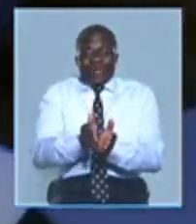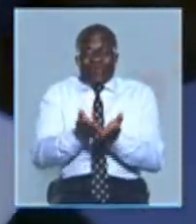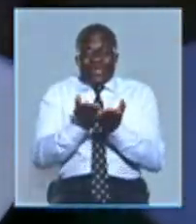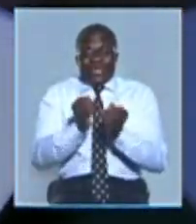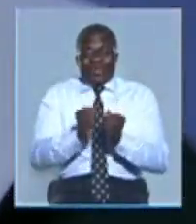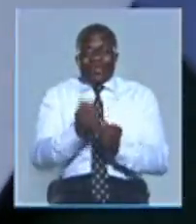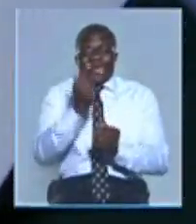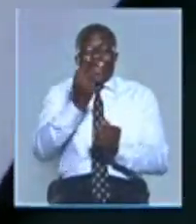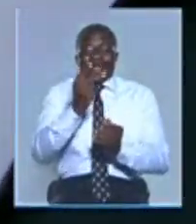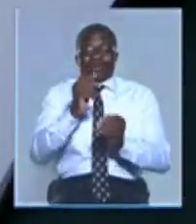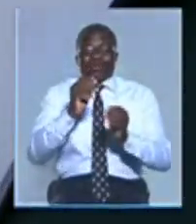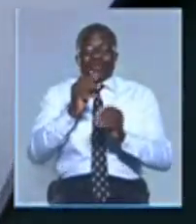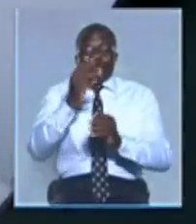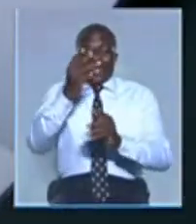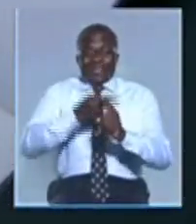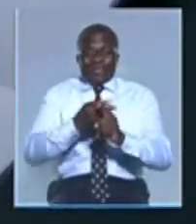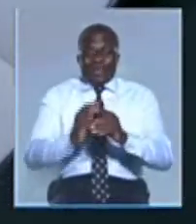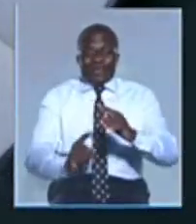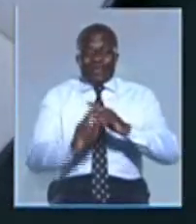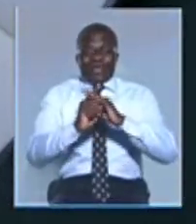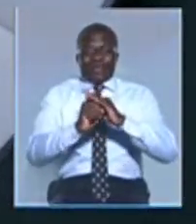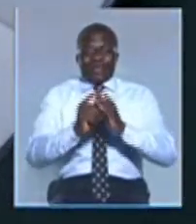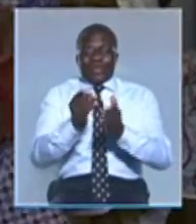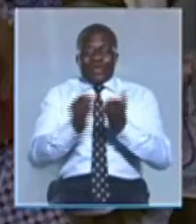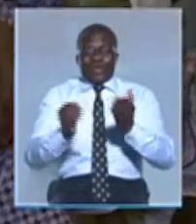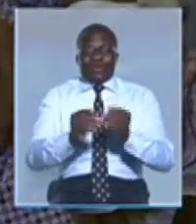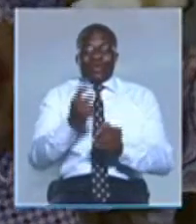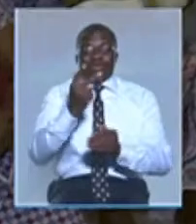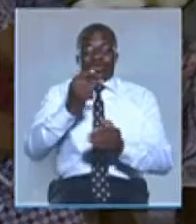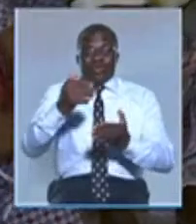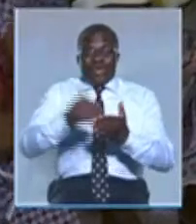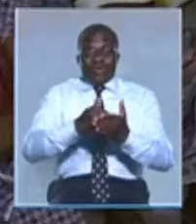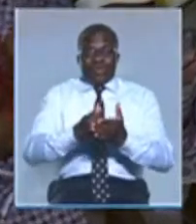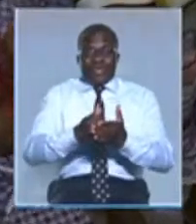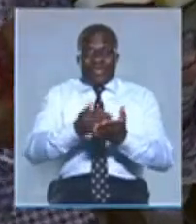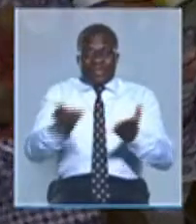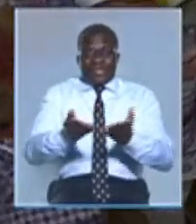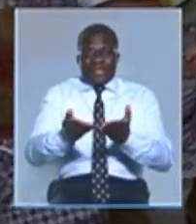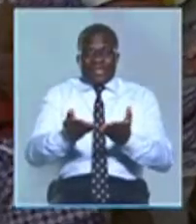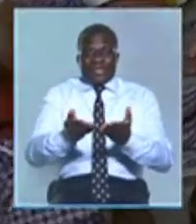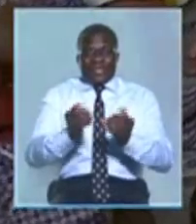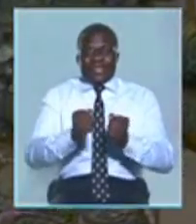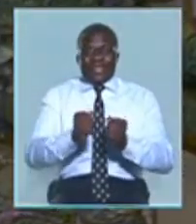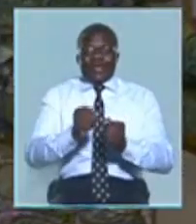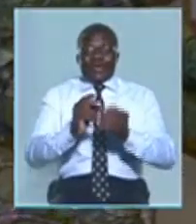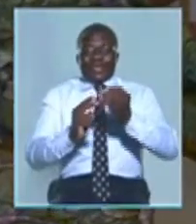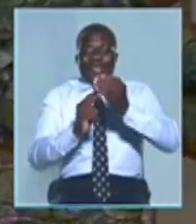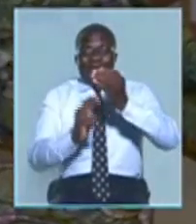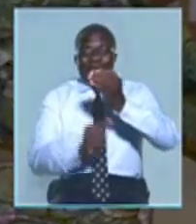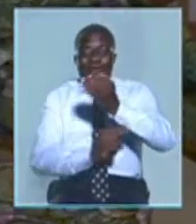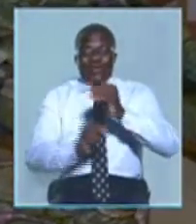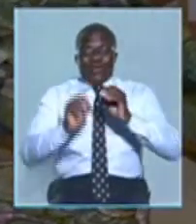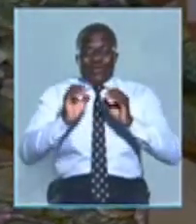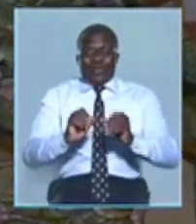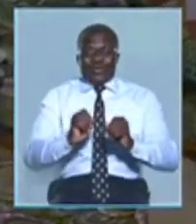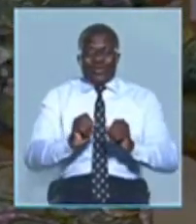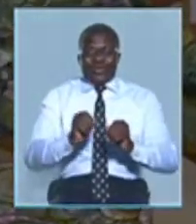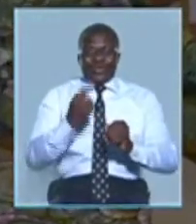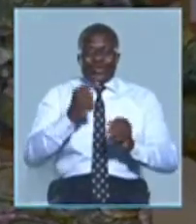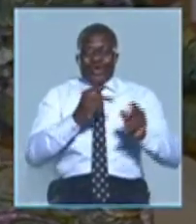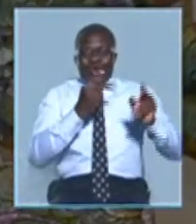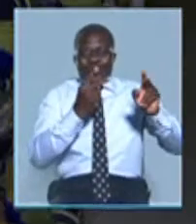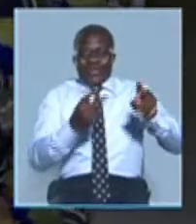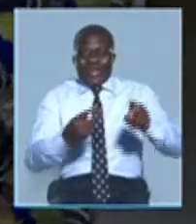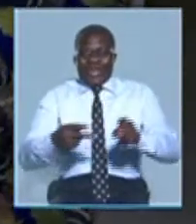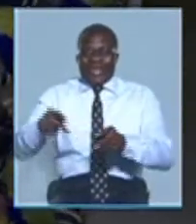en trois semestres de parution. Un recueil de trois nouvelles, ici, non loin des trois ponts de Cotonou. Au gré des vents du lac